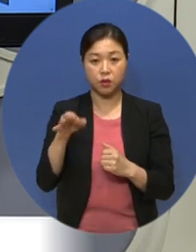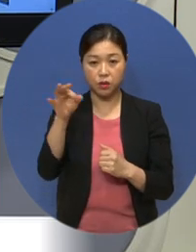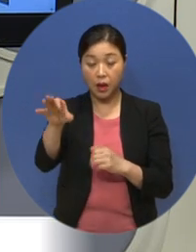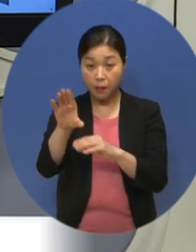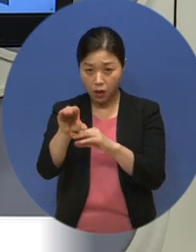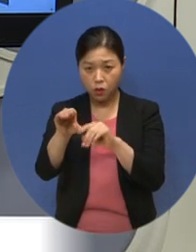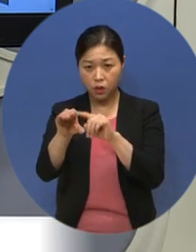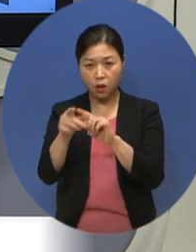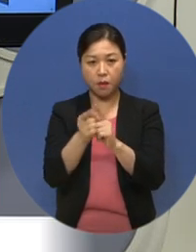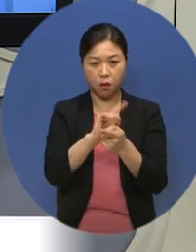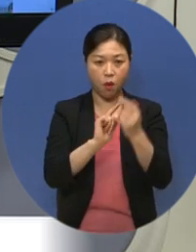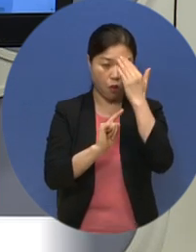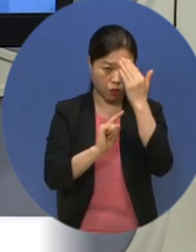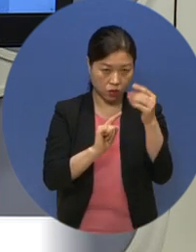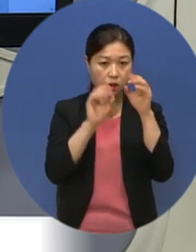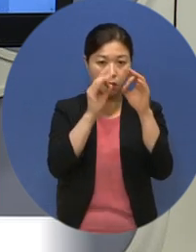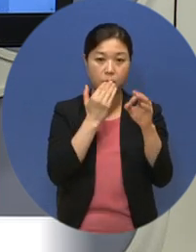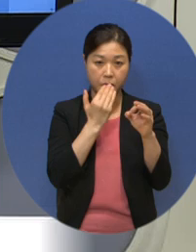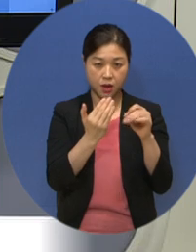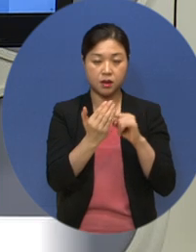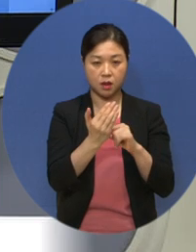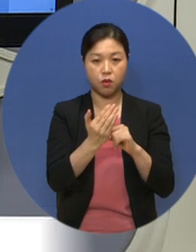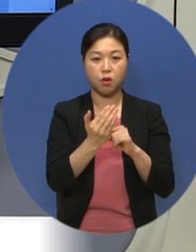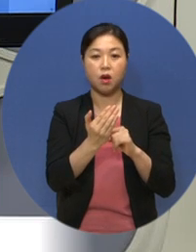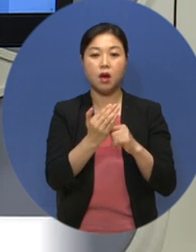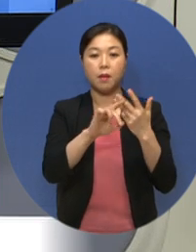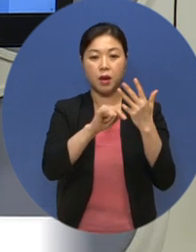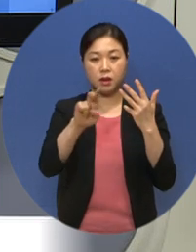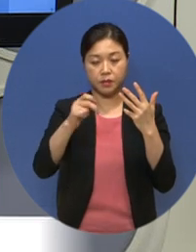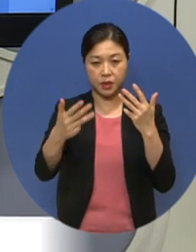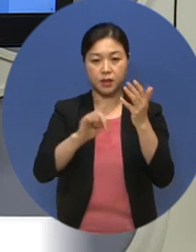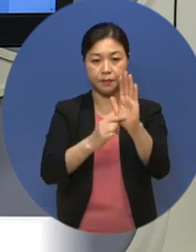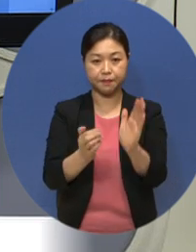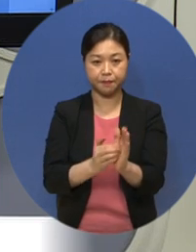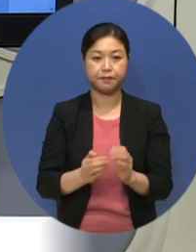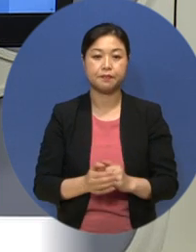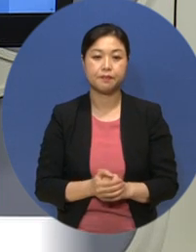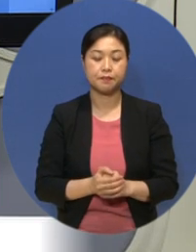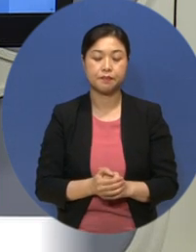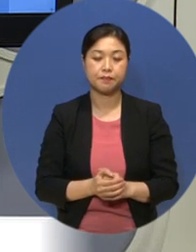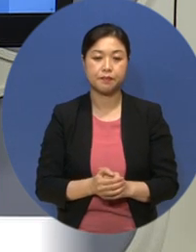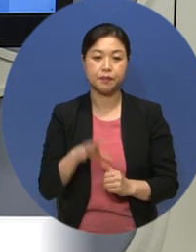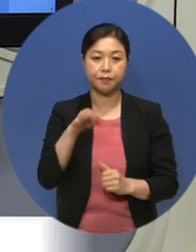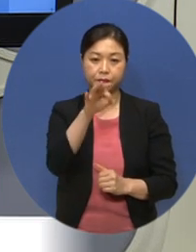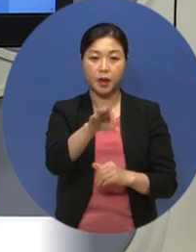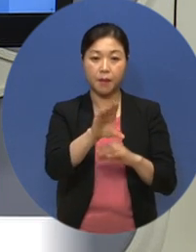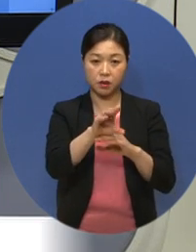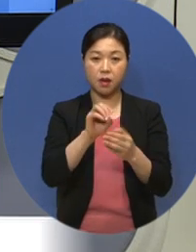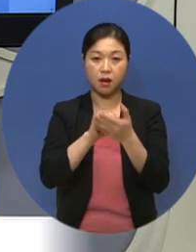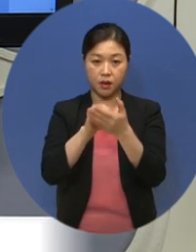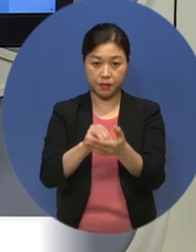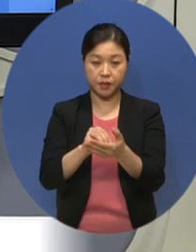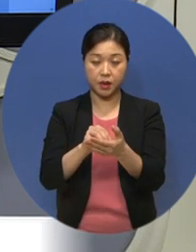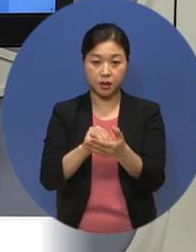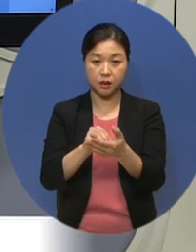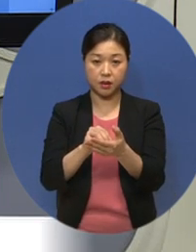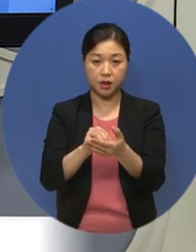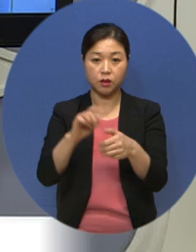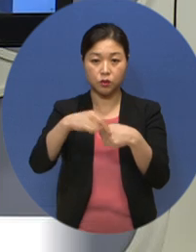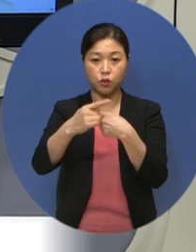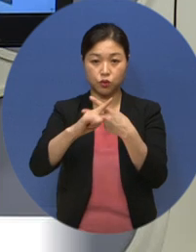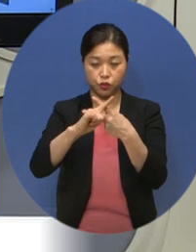있도록 조치했다고 지난 28일 밝혔는데요 이에 따라 유료방송 에 가입한 가구의 초중등